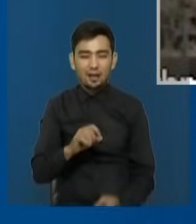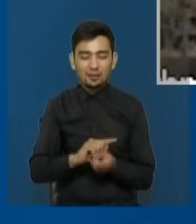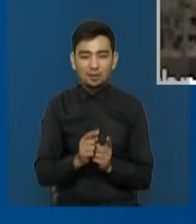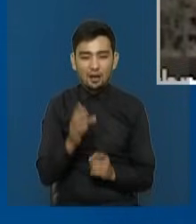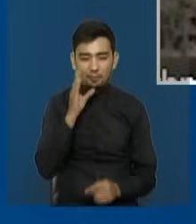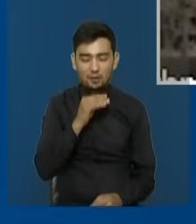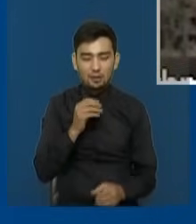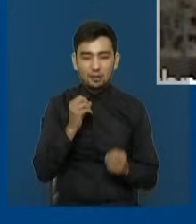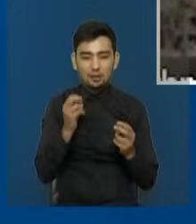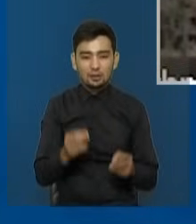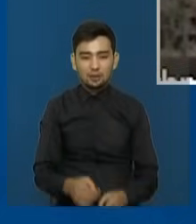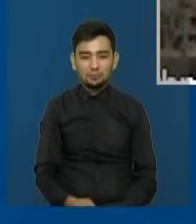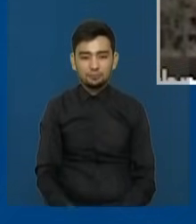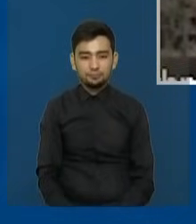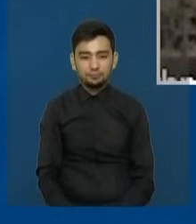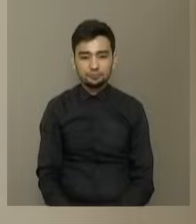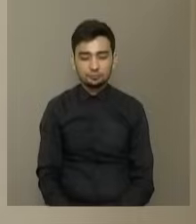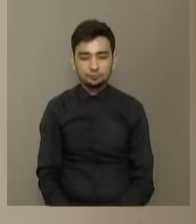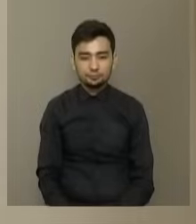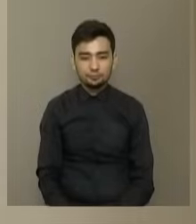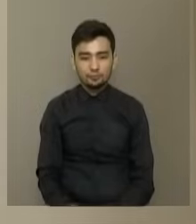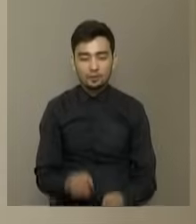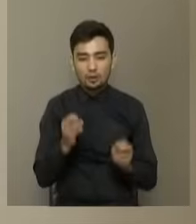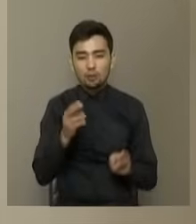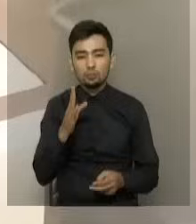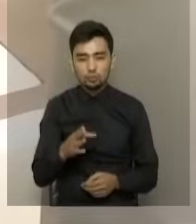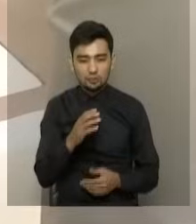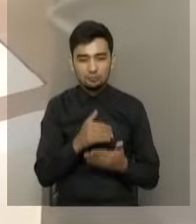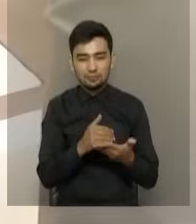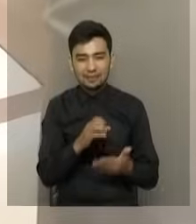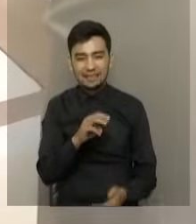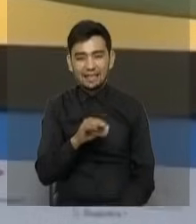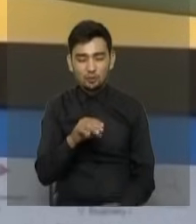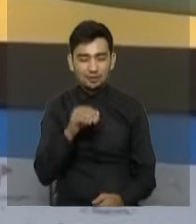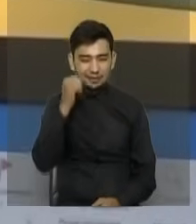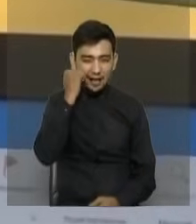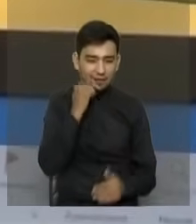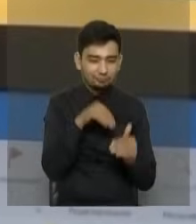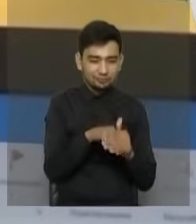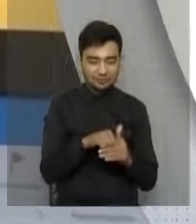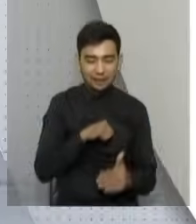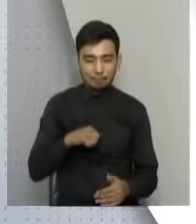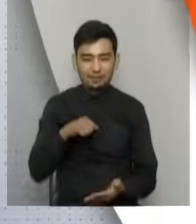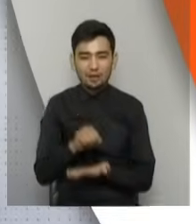будут жить на эти деньги. Как будут стимулировать копить на старость самозанятых?